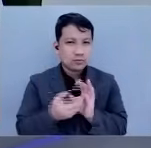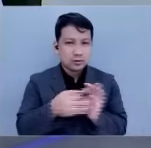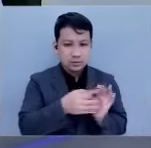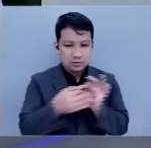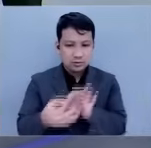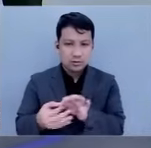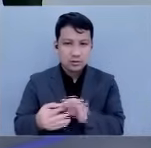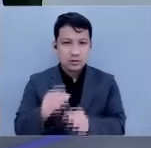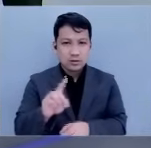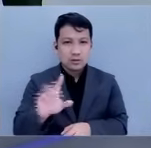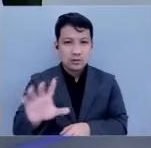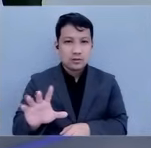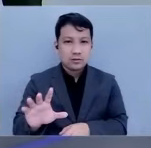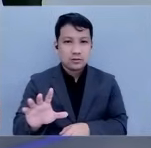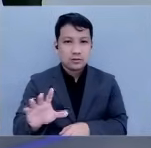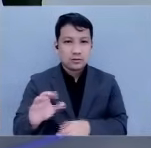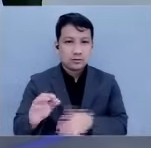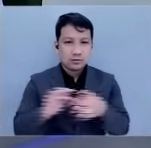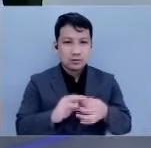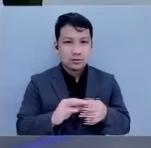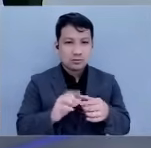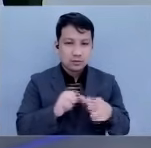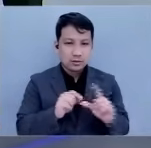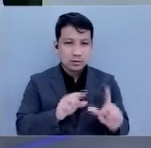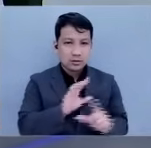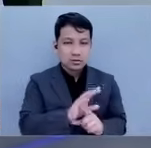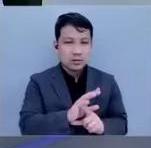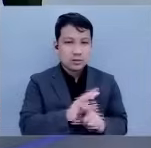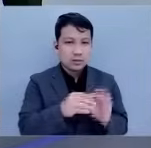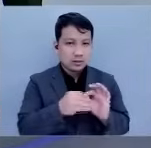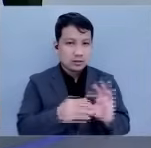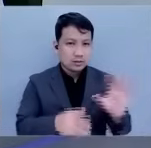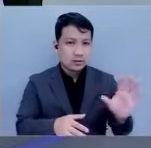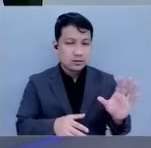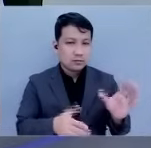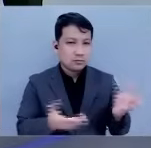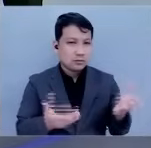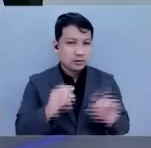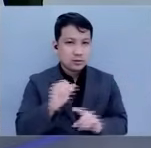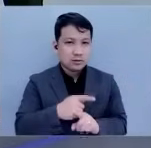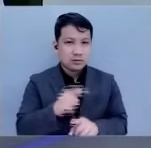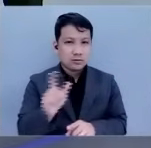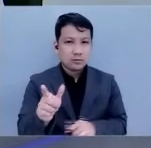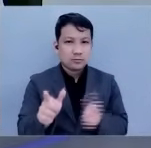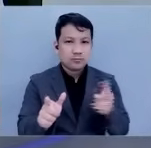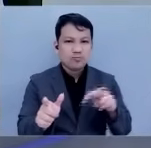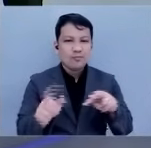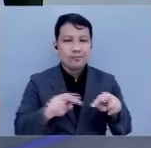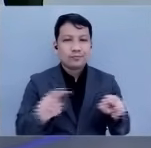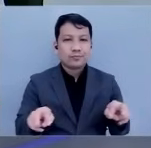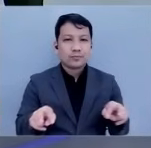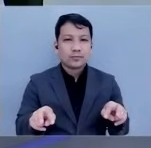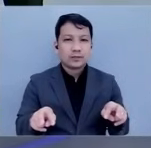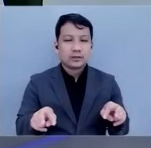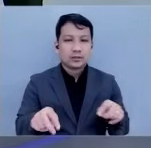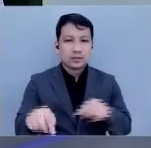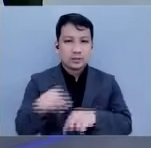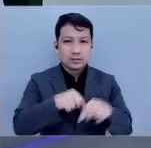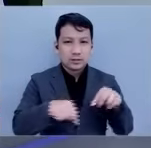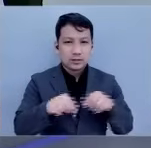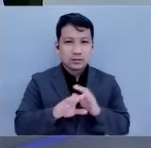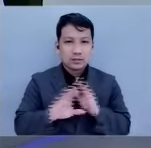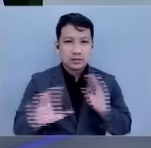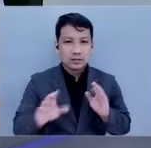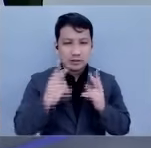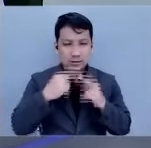kay Jundera ang umunay link sa drug trade sa Bilibid. April 2022, nag-retract o inatras ang kanyang